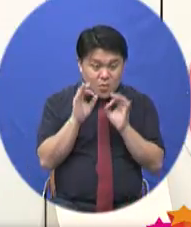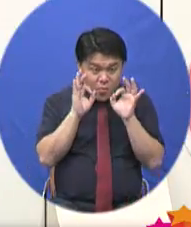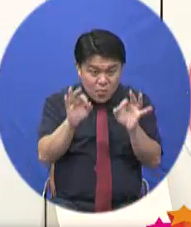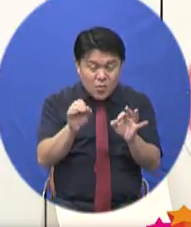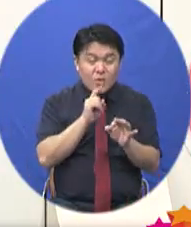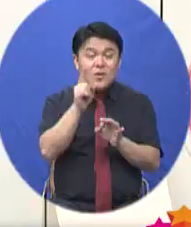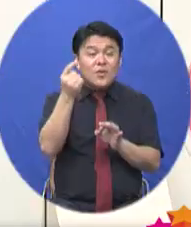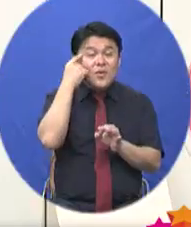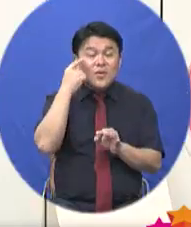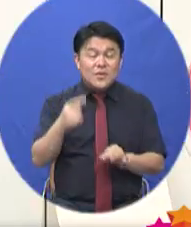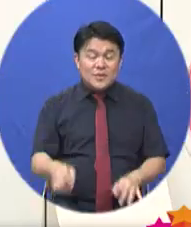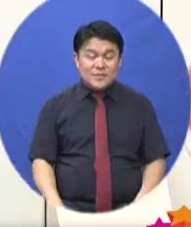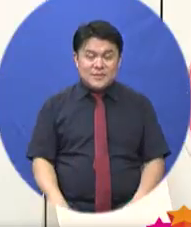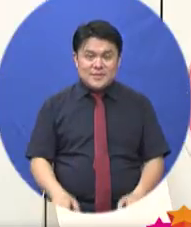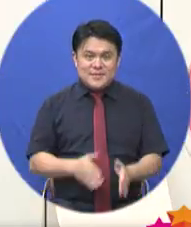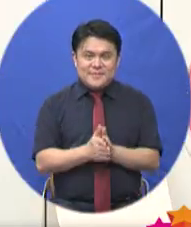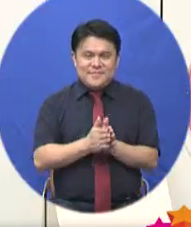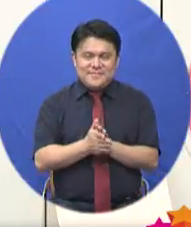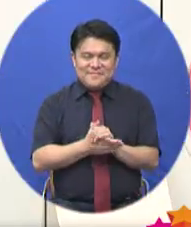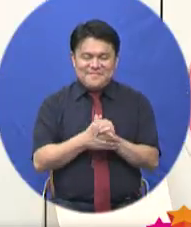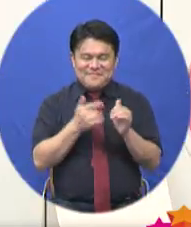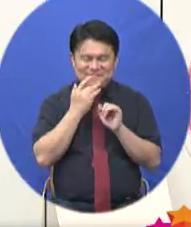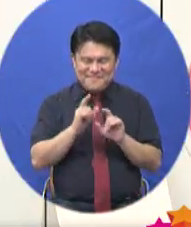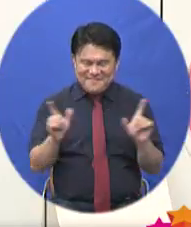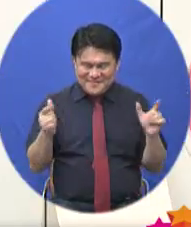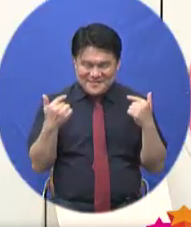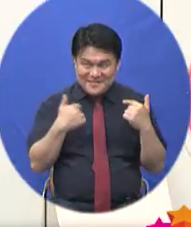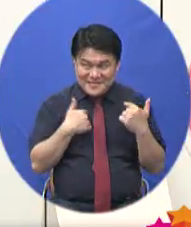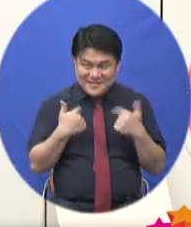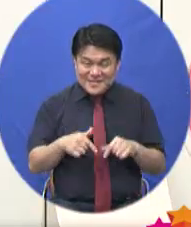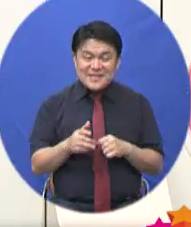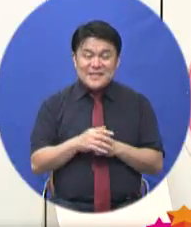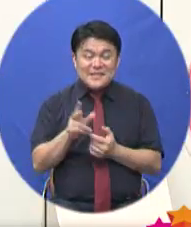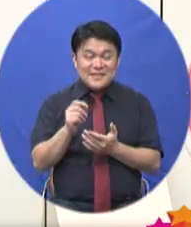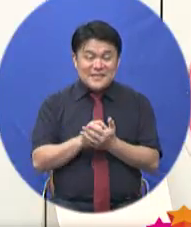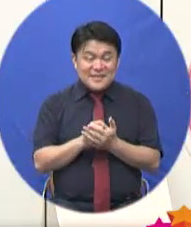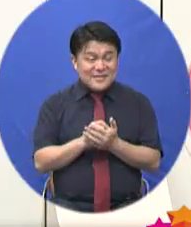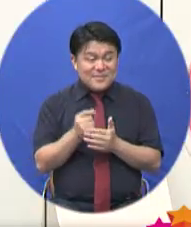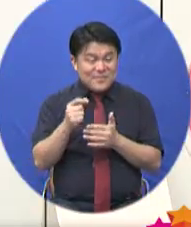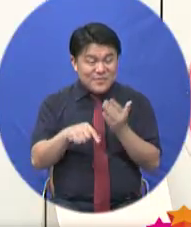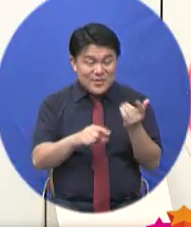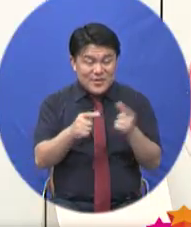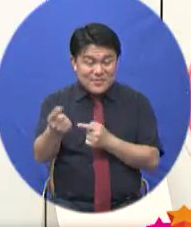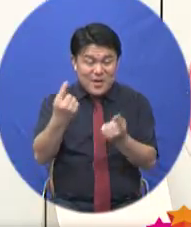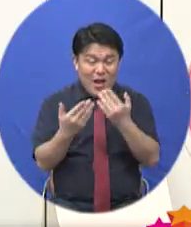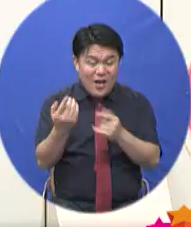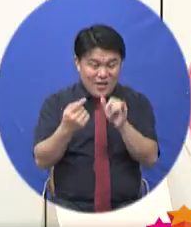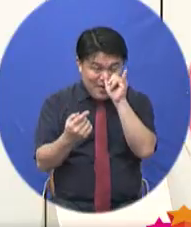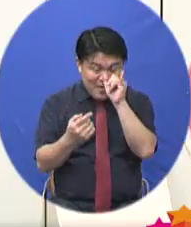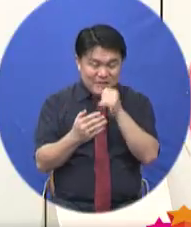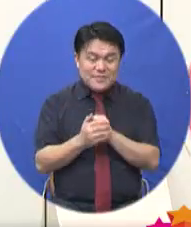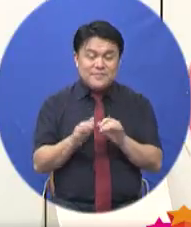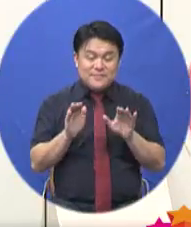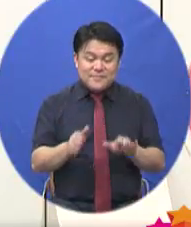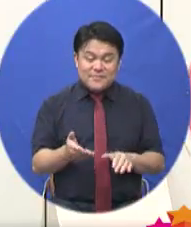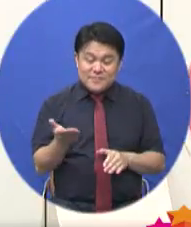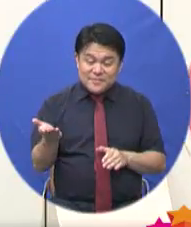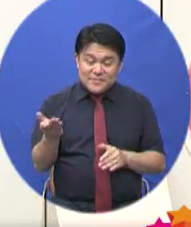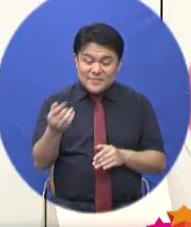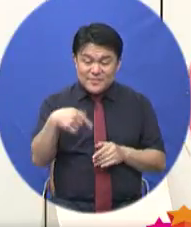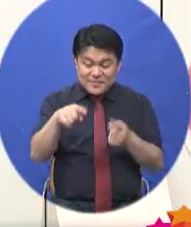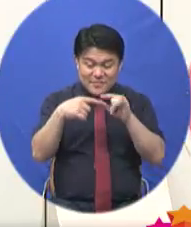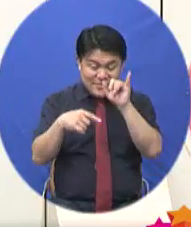됐습니까? 예, 화요일마다 네. 다른 선생님들이 나오시는데 근데 오늘 요즘 김용만 선생님이